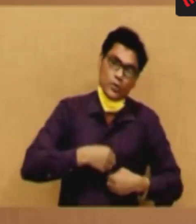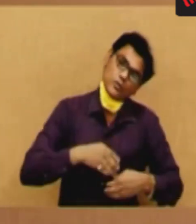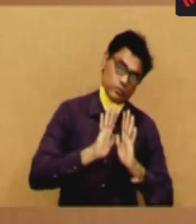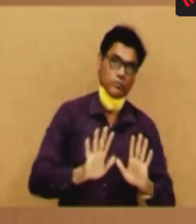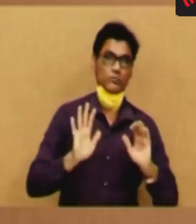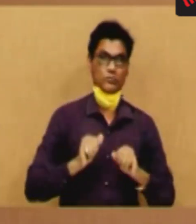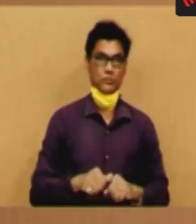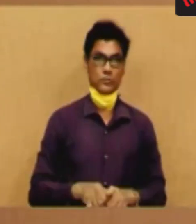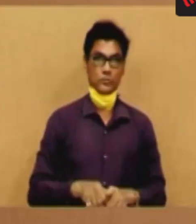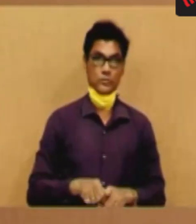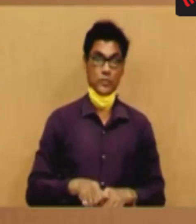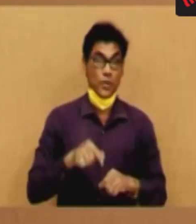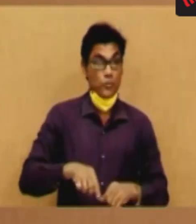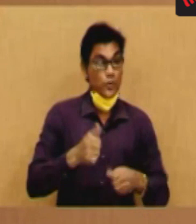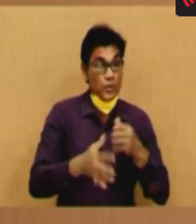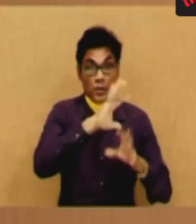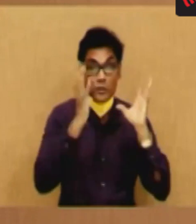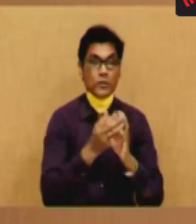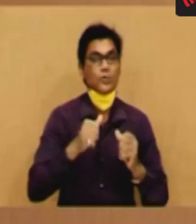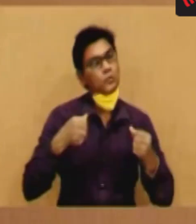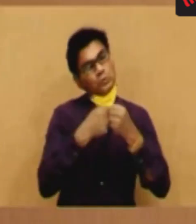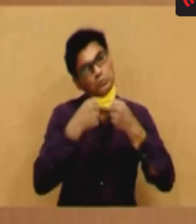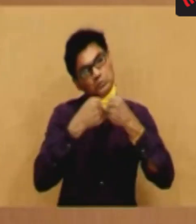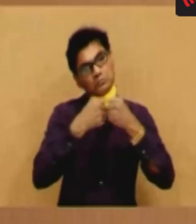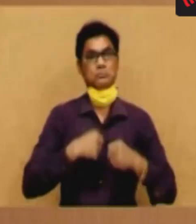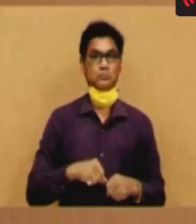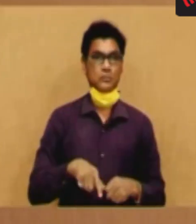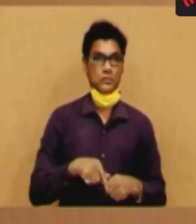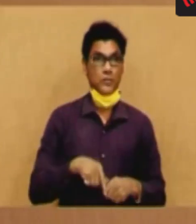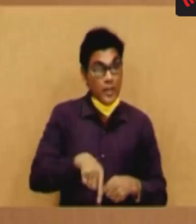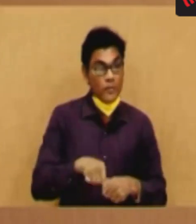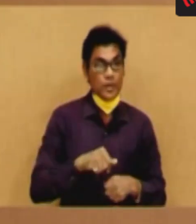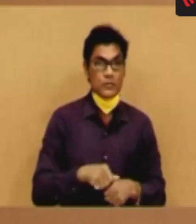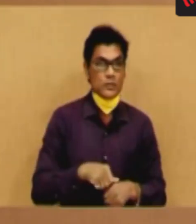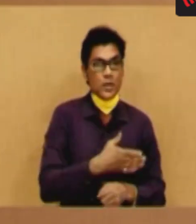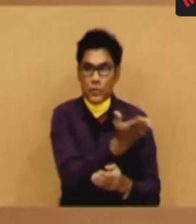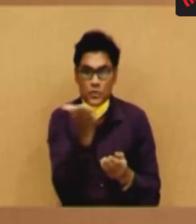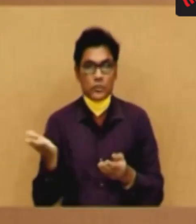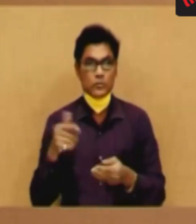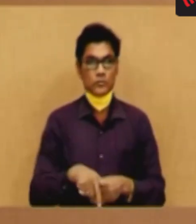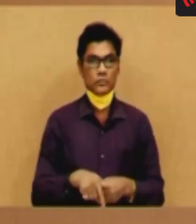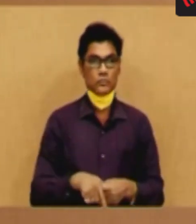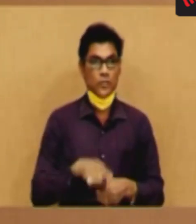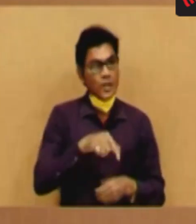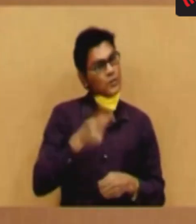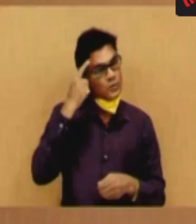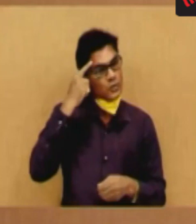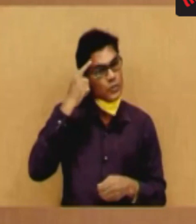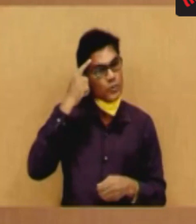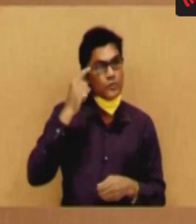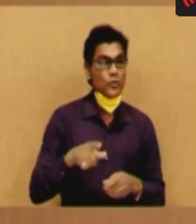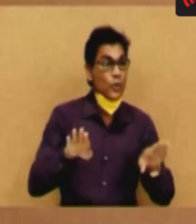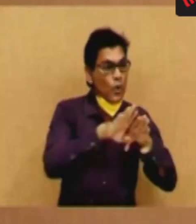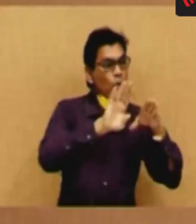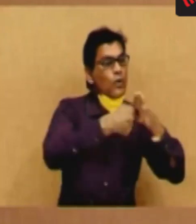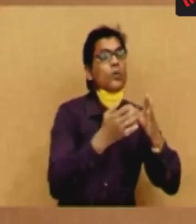नहीं कि वर्तमान प्रत्येक देश लड़ुचंती। एबे आमे समस्ते जाणीगलेणी लॉकडाउन